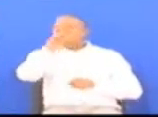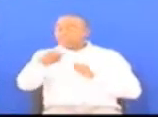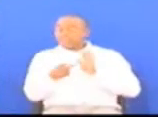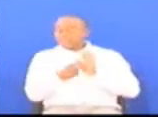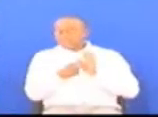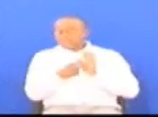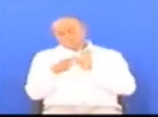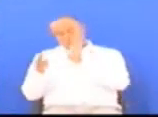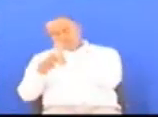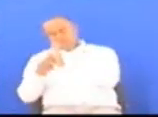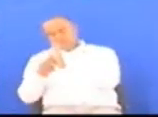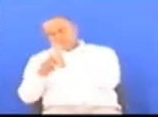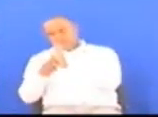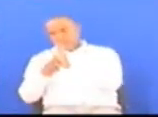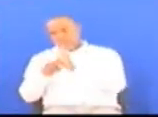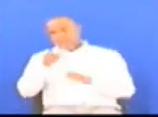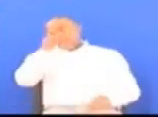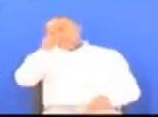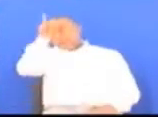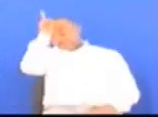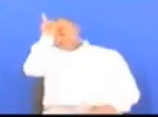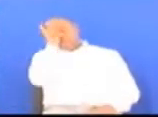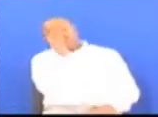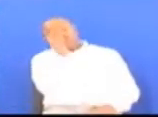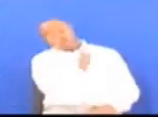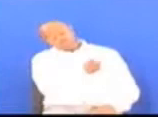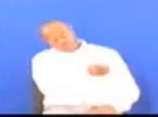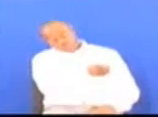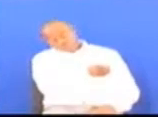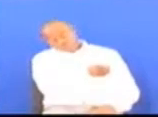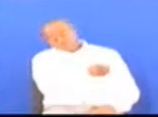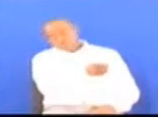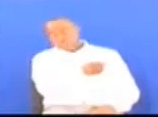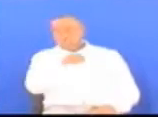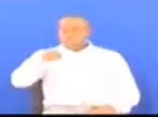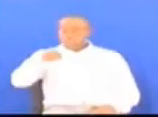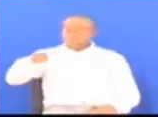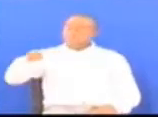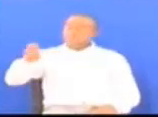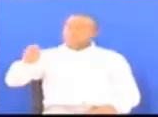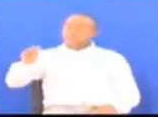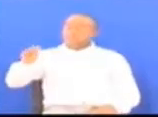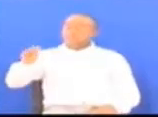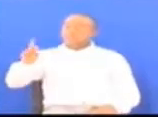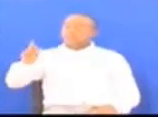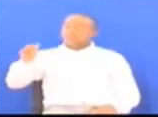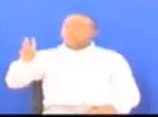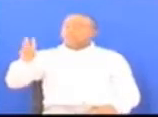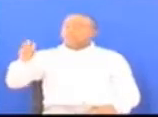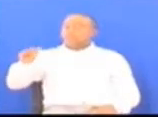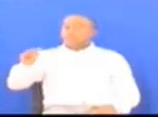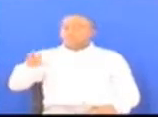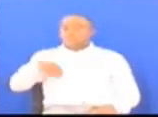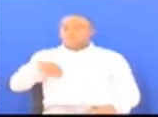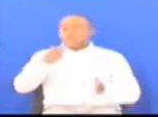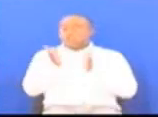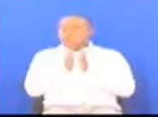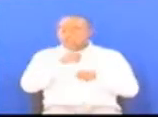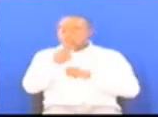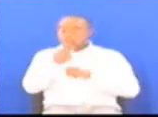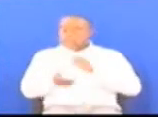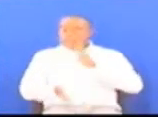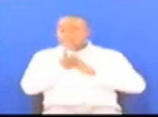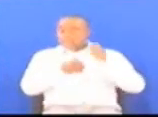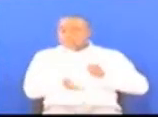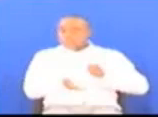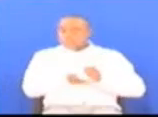8, profesa yuko hapa Mbalawa, tunaomba miradi hii ianze ili iweze kuwasaidia wananchi wetu katika